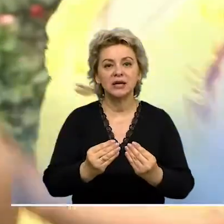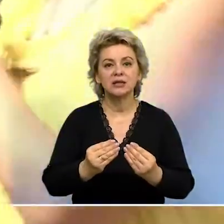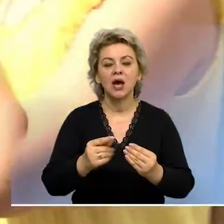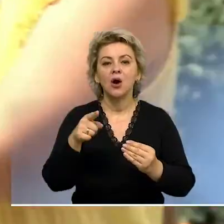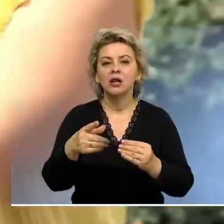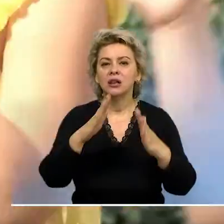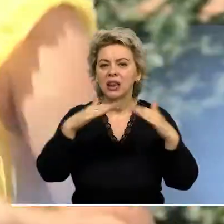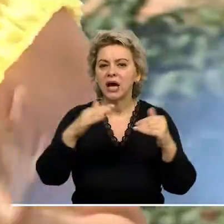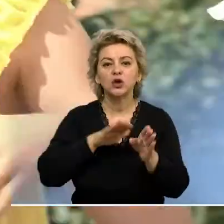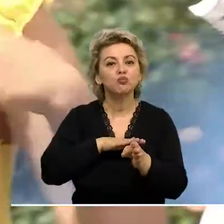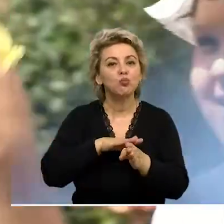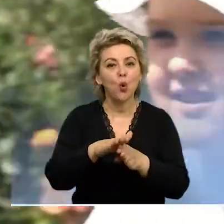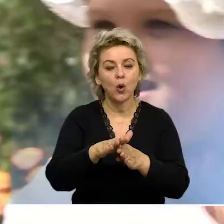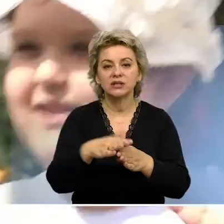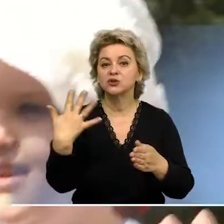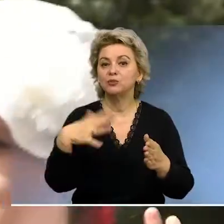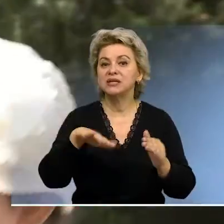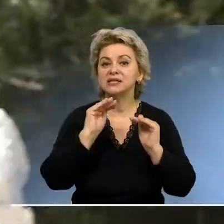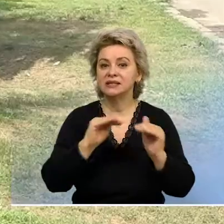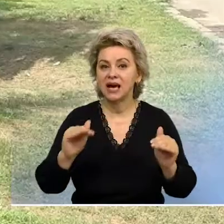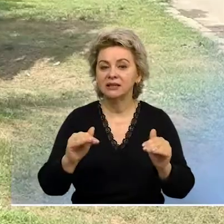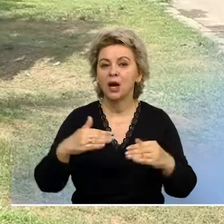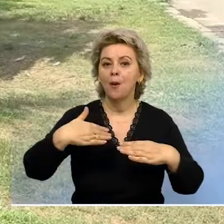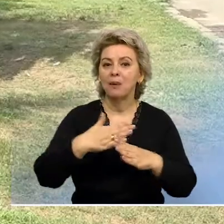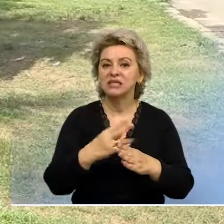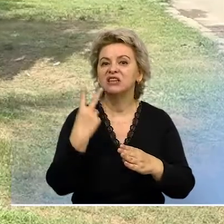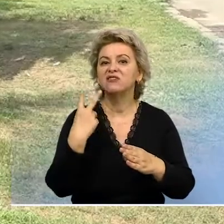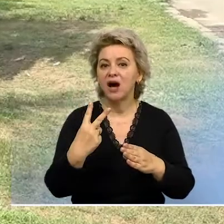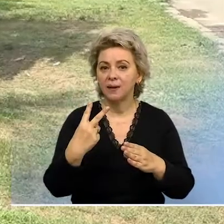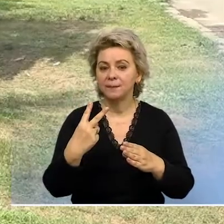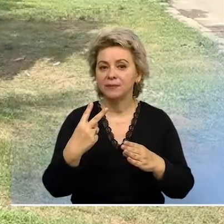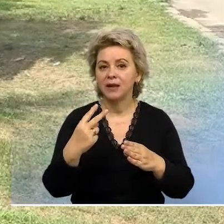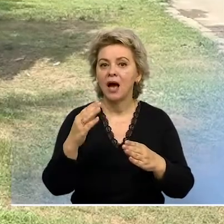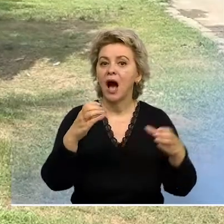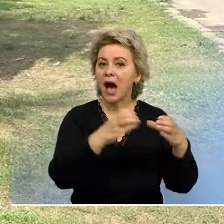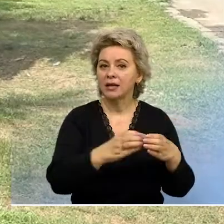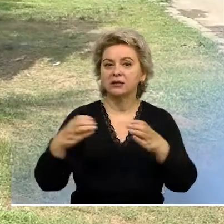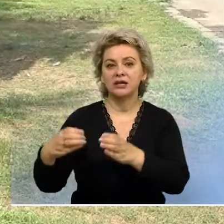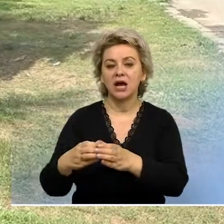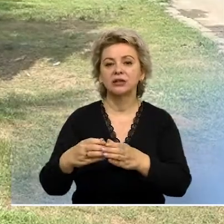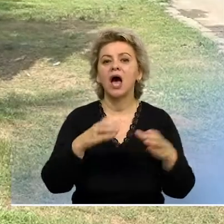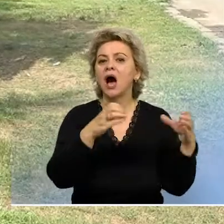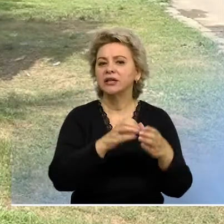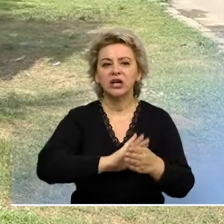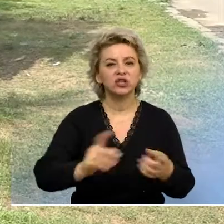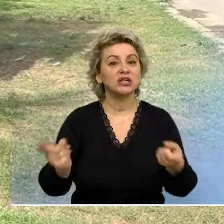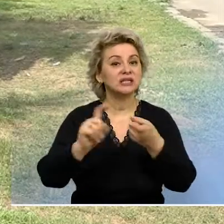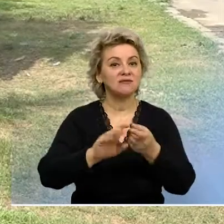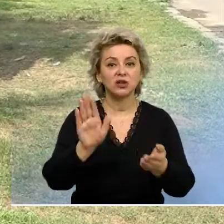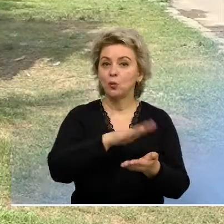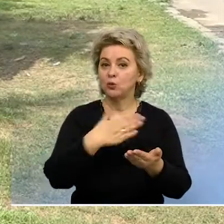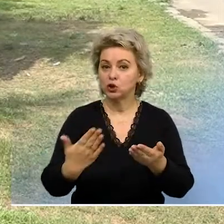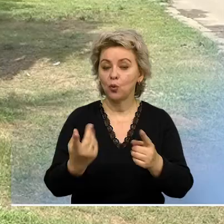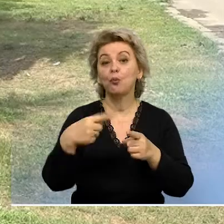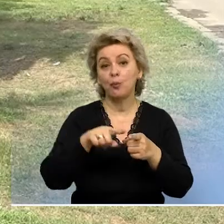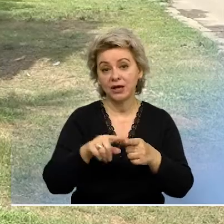друга. Ежедневно лагерь наполнен полностью. 50 детей поделены на два отряда.